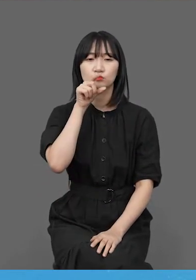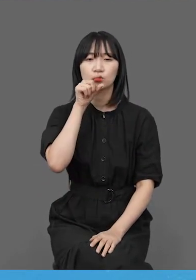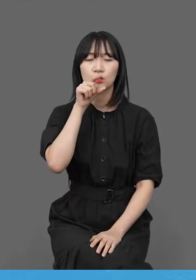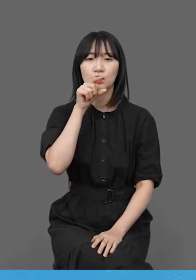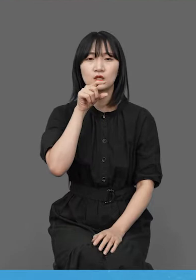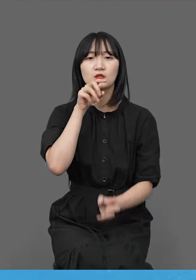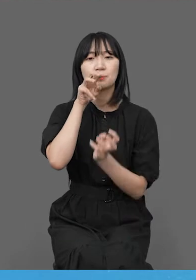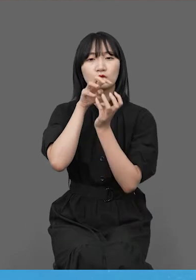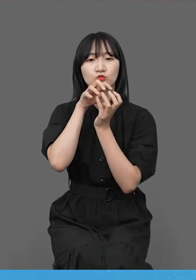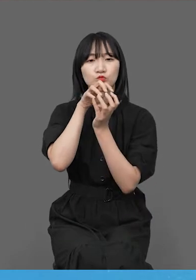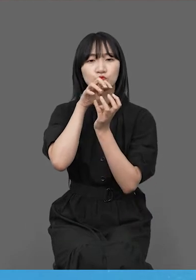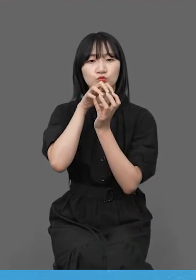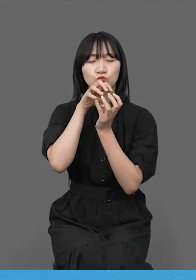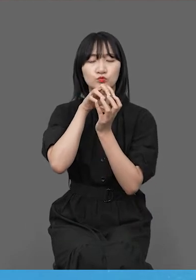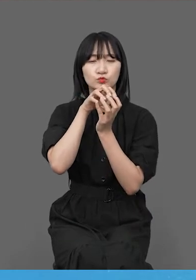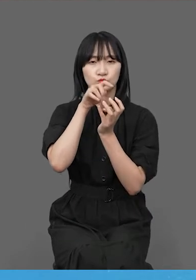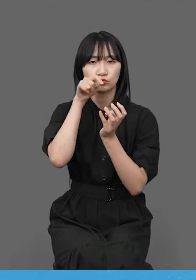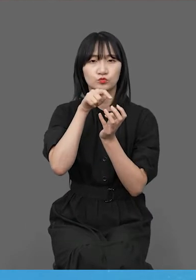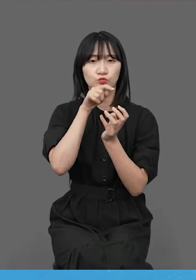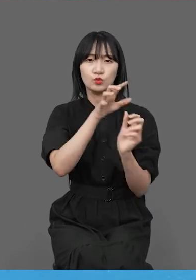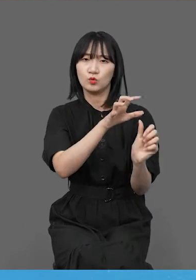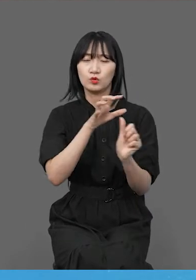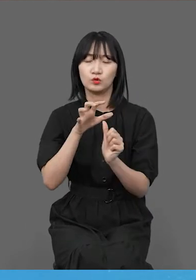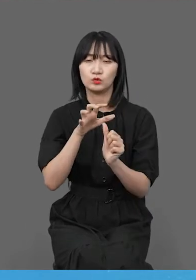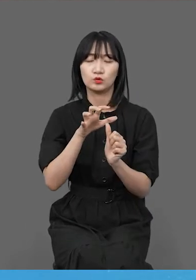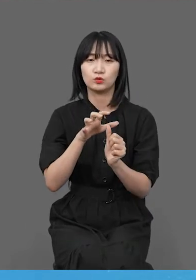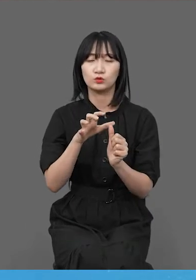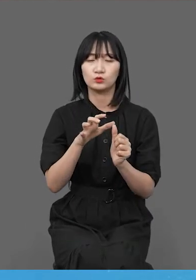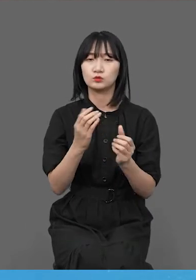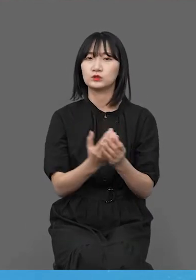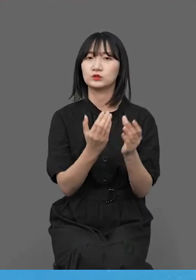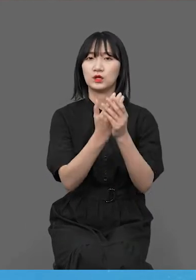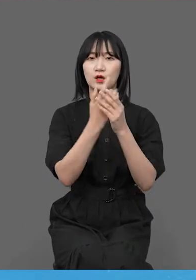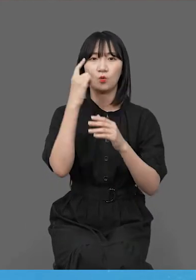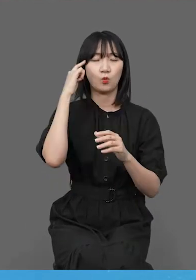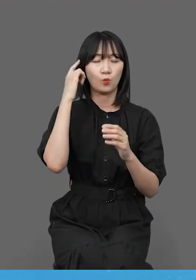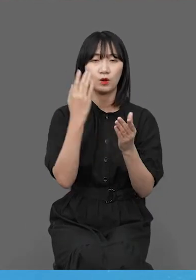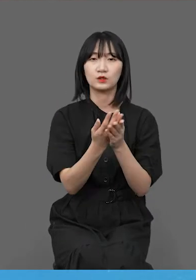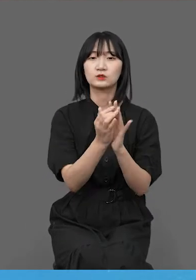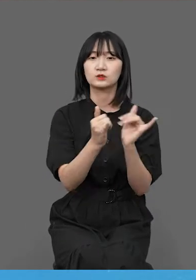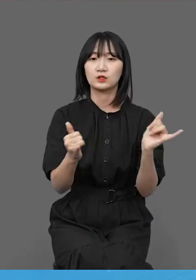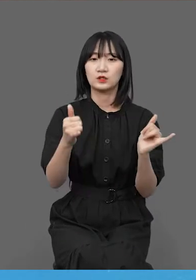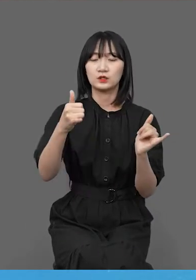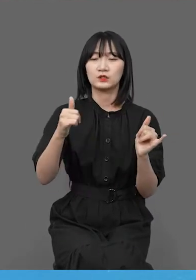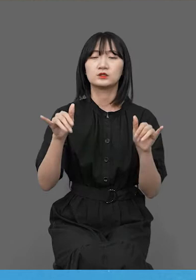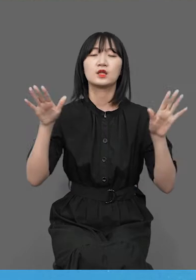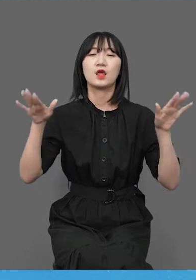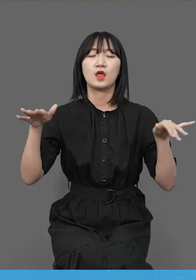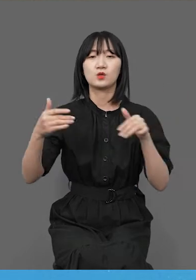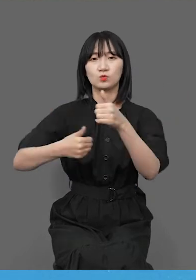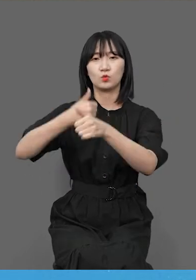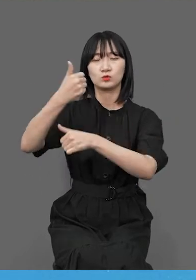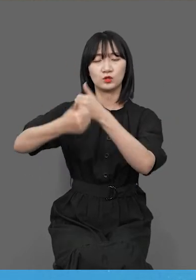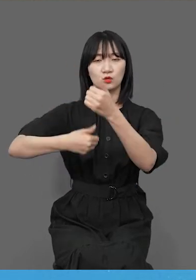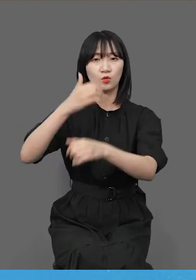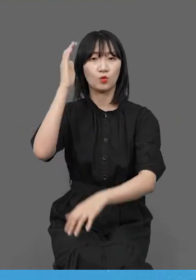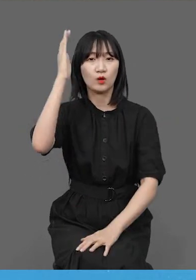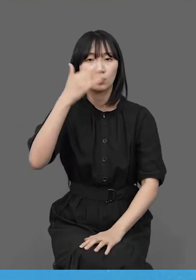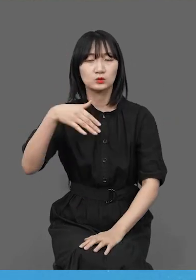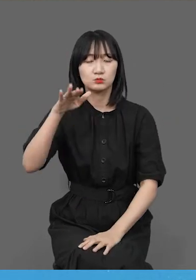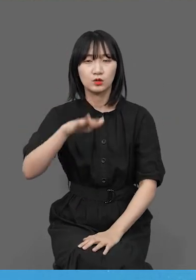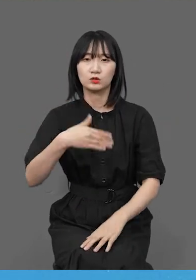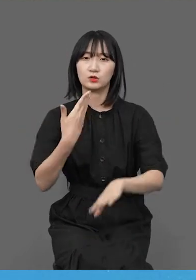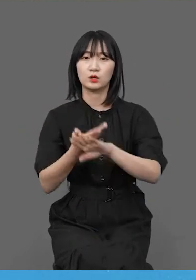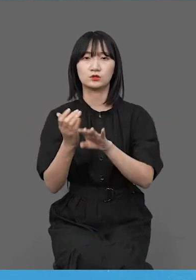것들을 가지고 몇 진화학자들이 시조새를 새들의 조상이라고 주장했지만 또 다른 진화론